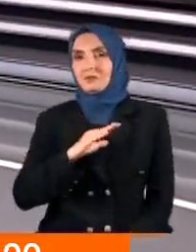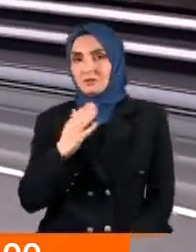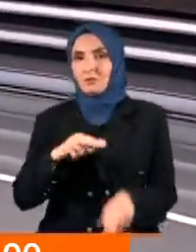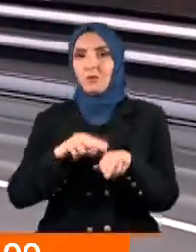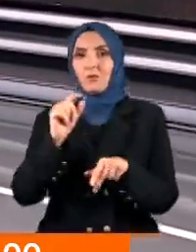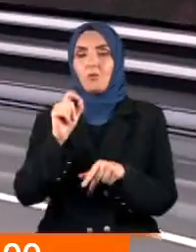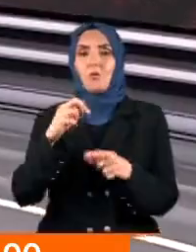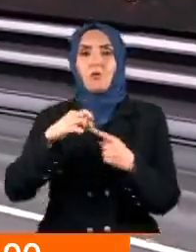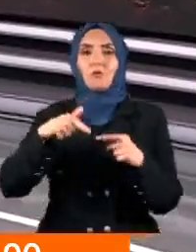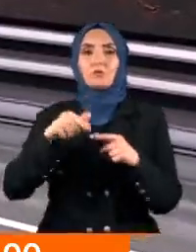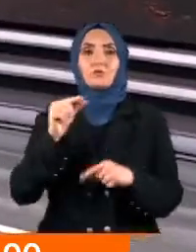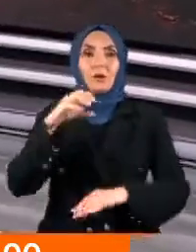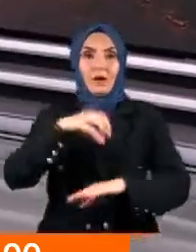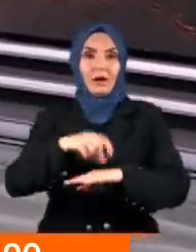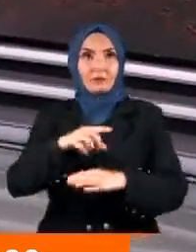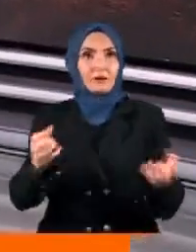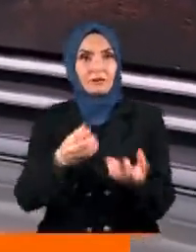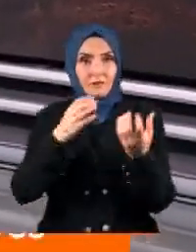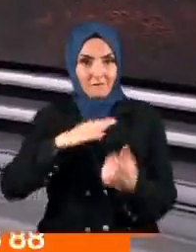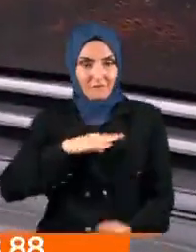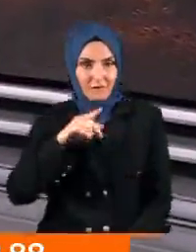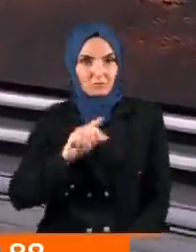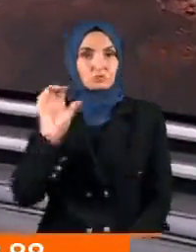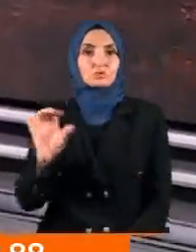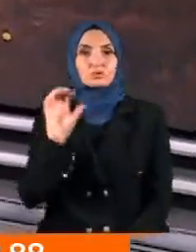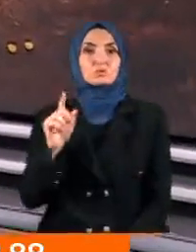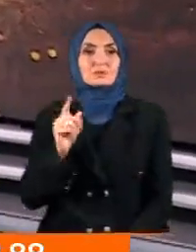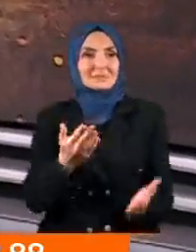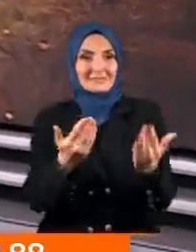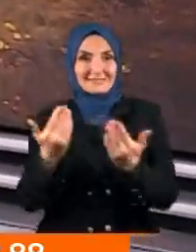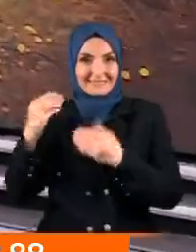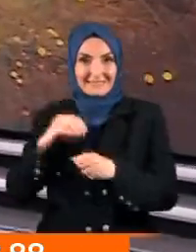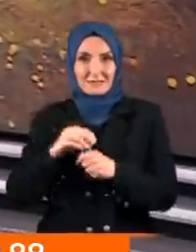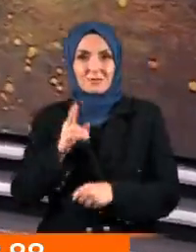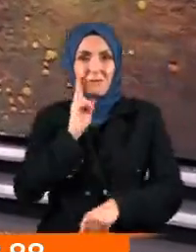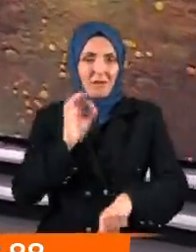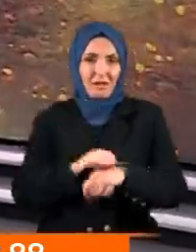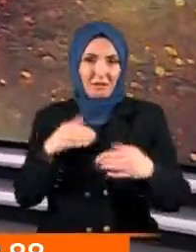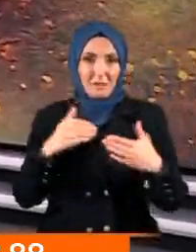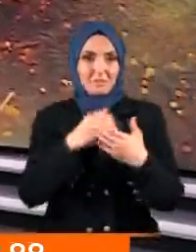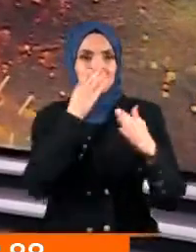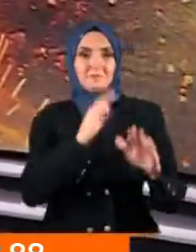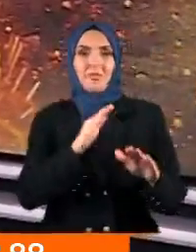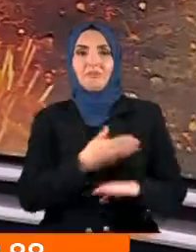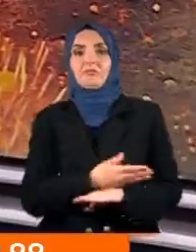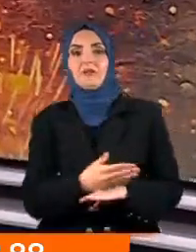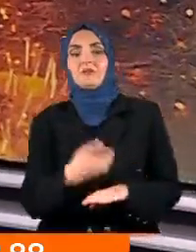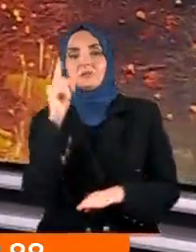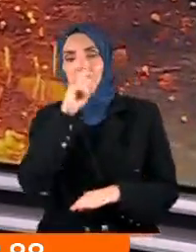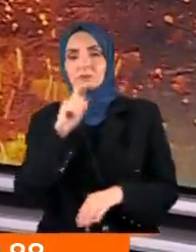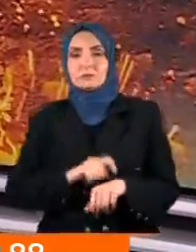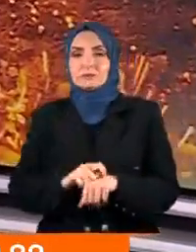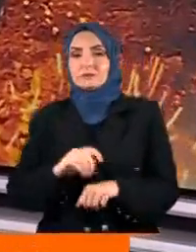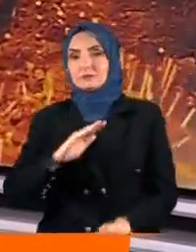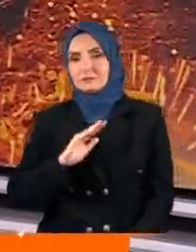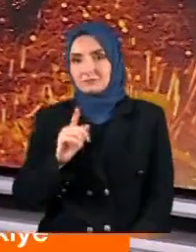ise tahliye için son ana kadar beklenmesi sebebiyle otel yöneticileri ve Yunan yetkilileri öfkeli. İşte yürek yakan